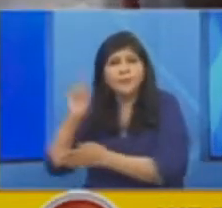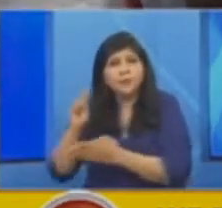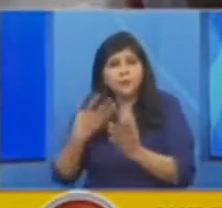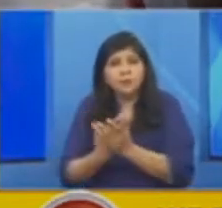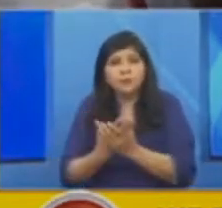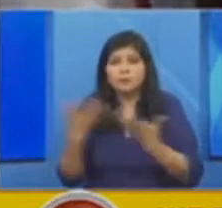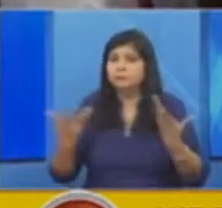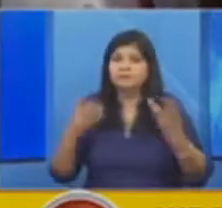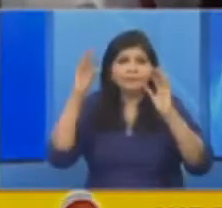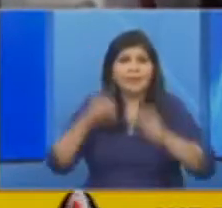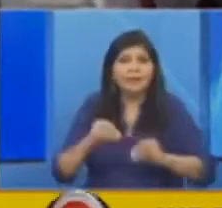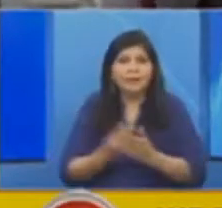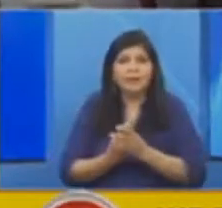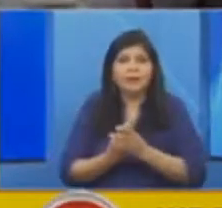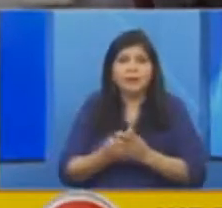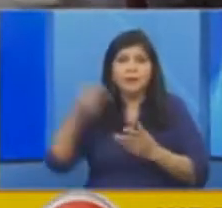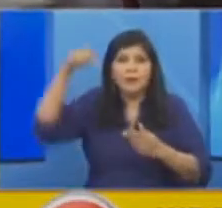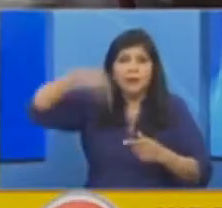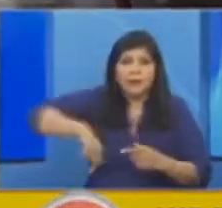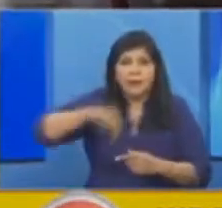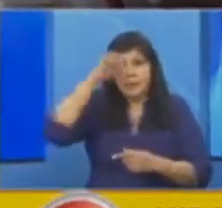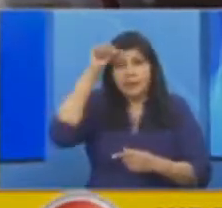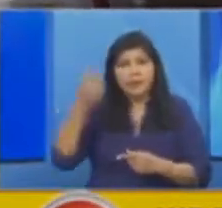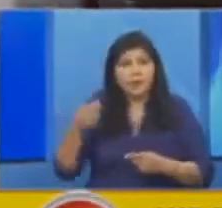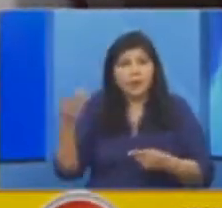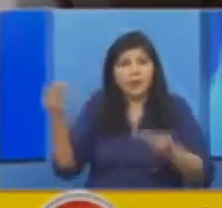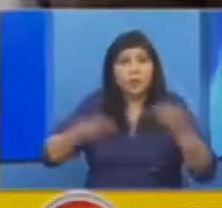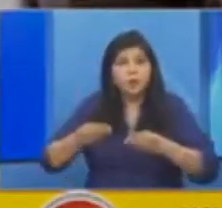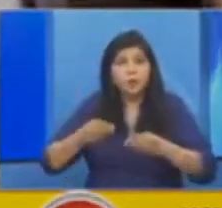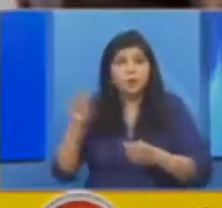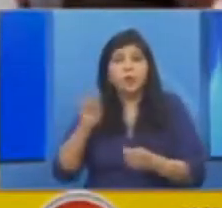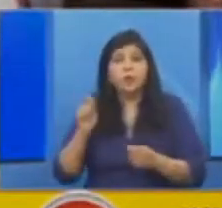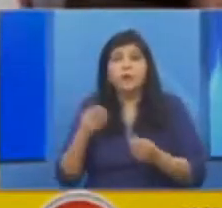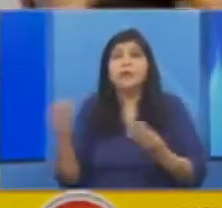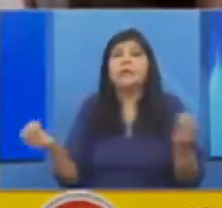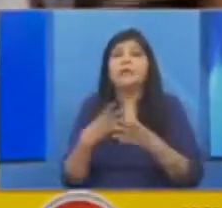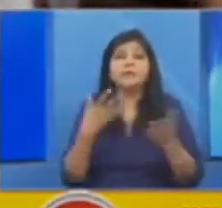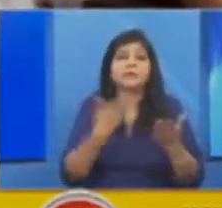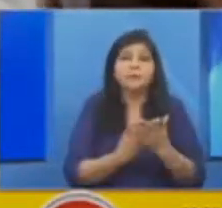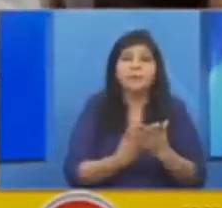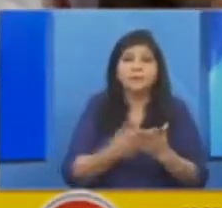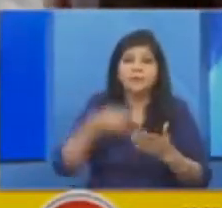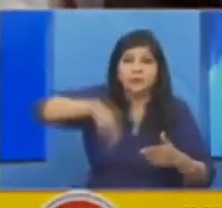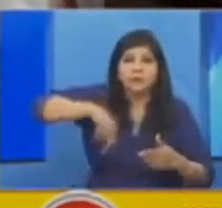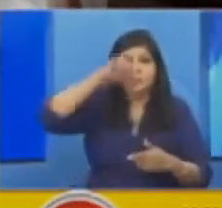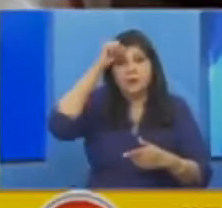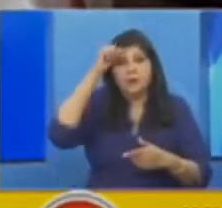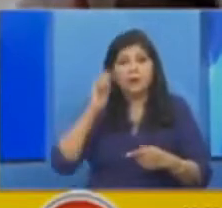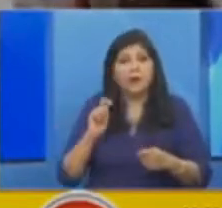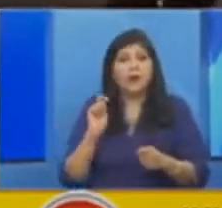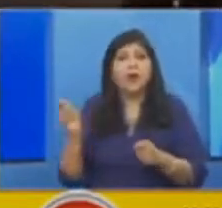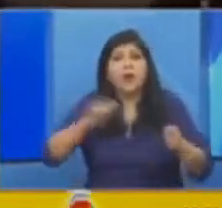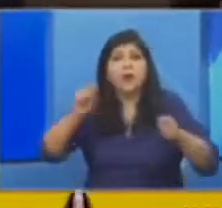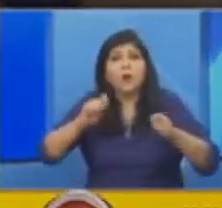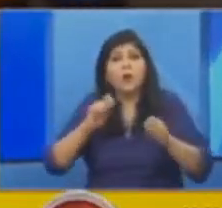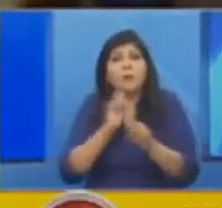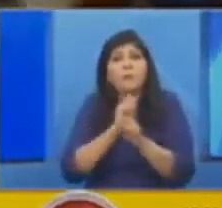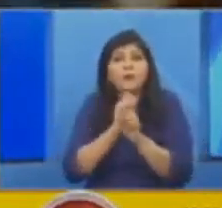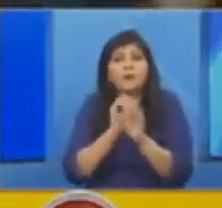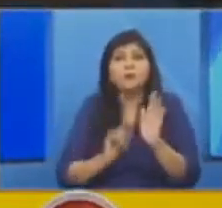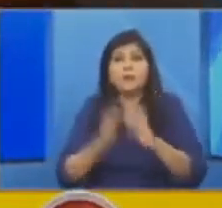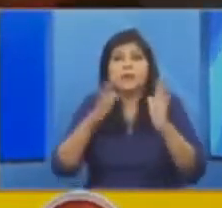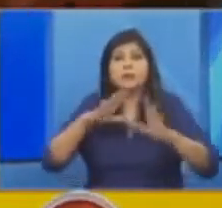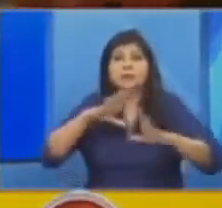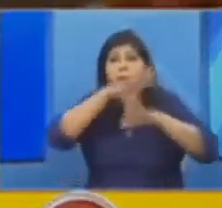भारत के बच्चों को नए नए टॉइस कैसे मिले, भारत टॉइ प्रोडक्शन का बहुत बड़ा हब